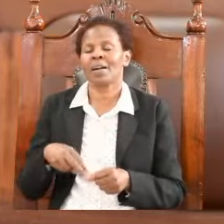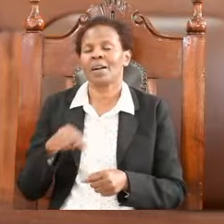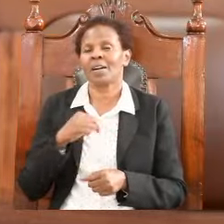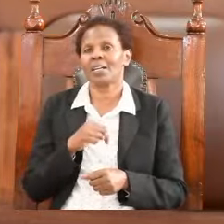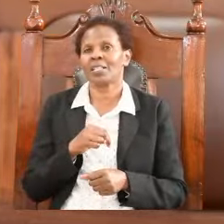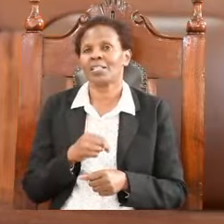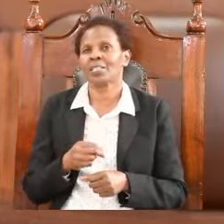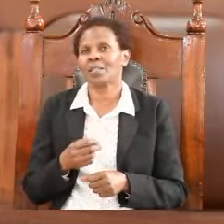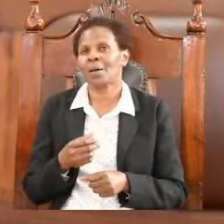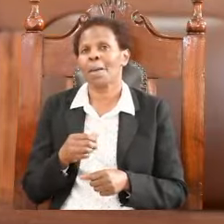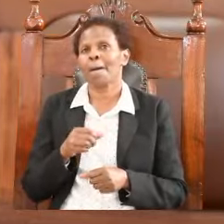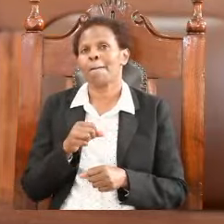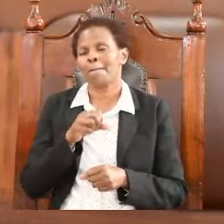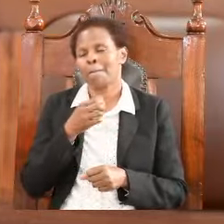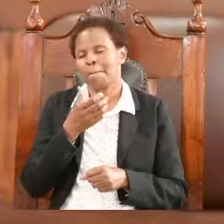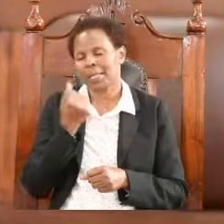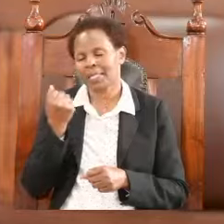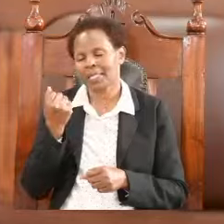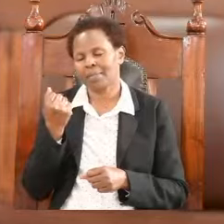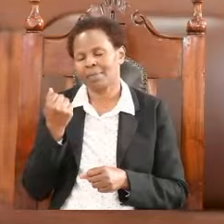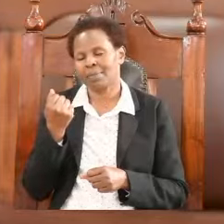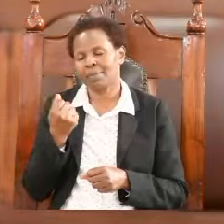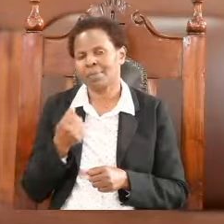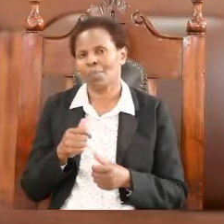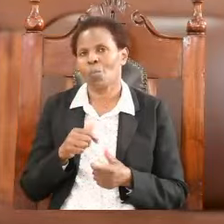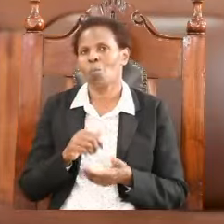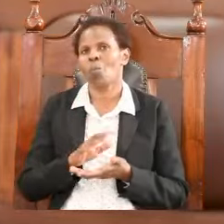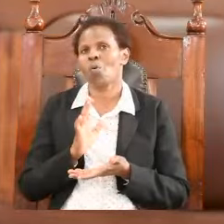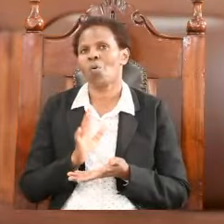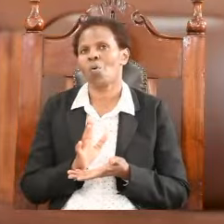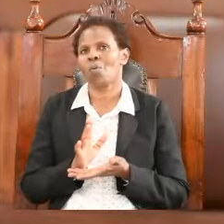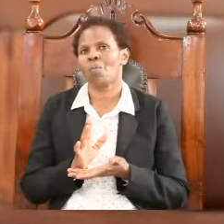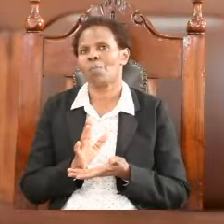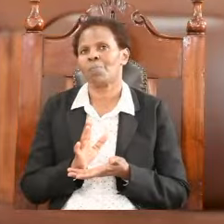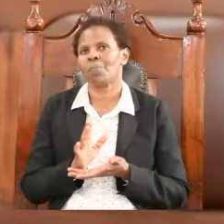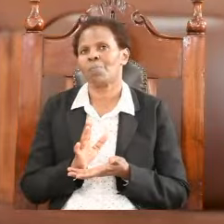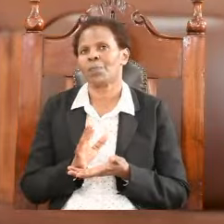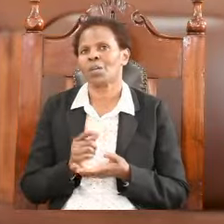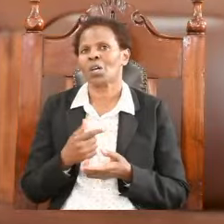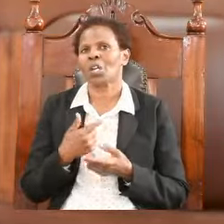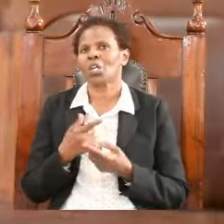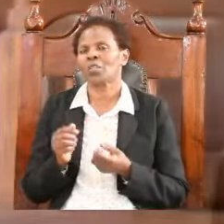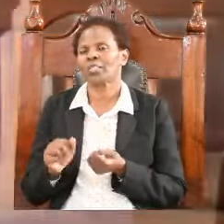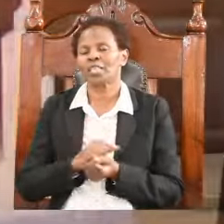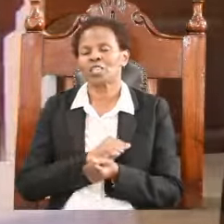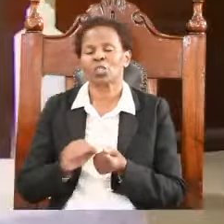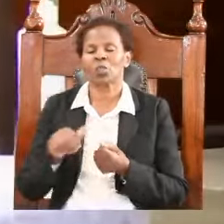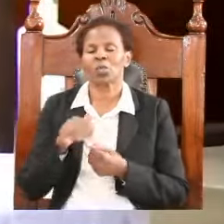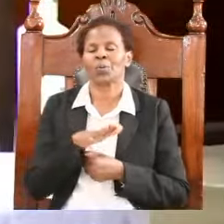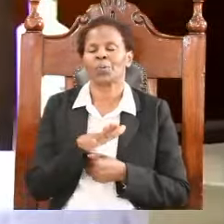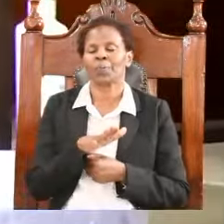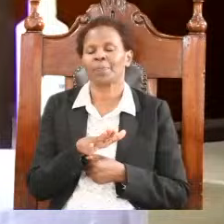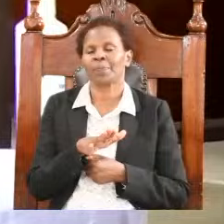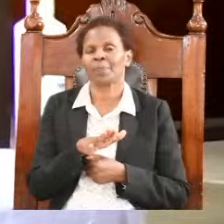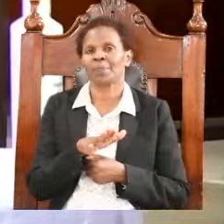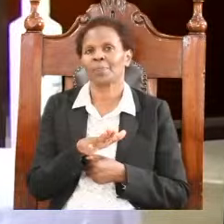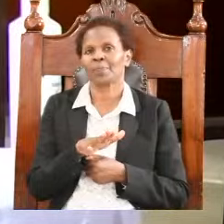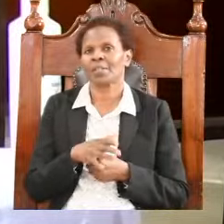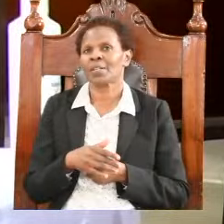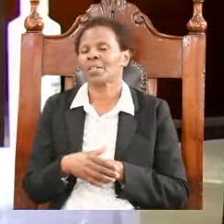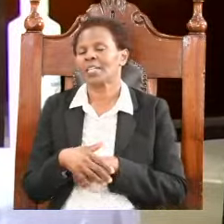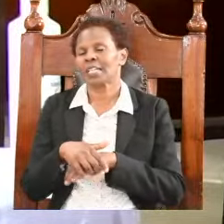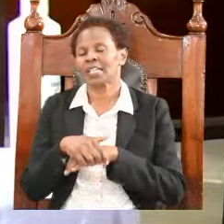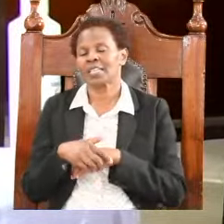Totueke ado ega ona makeria. No matiagere iruwa nego toma idwe togea na bitterness. Nagedhogo